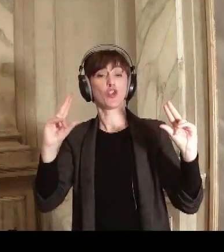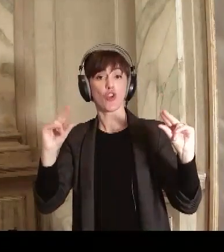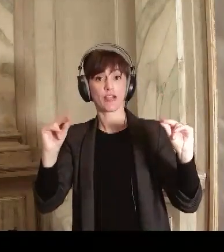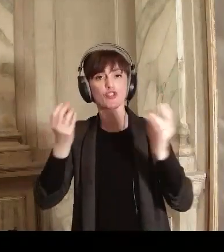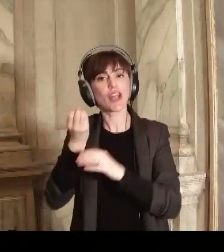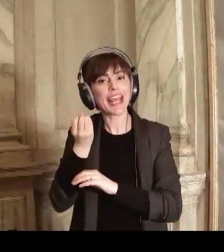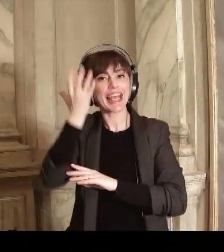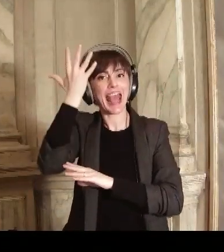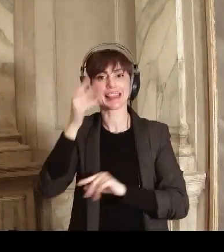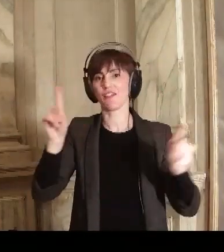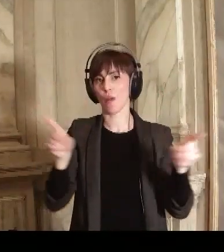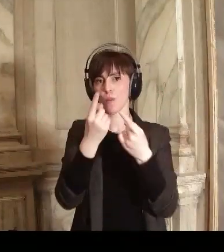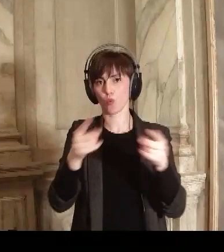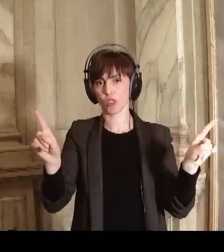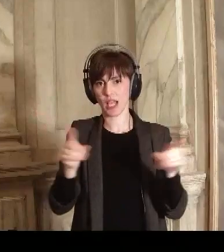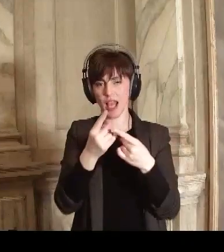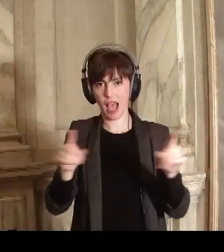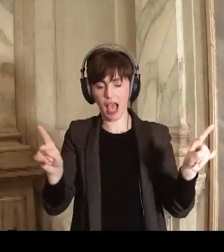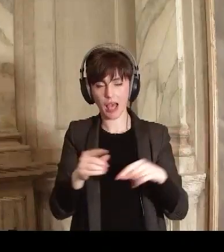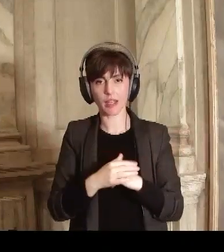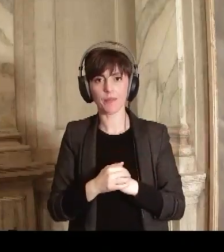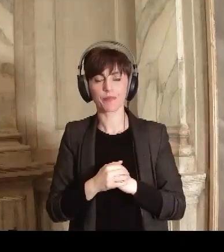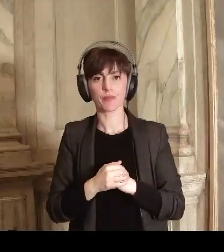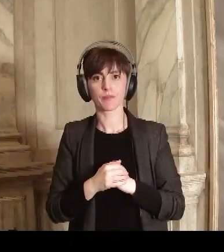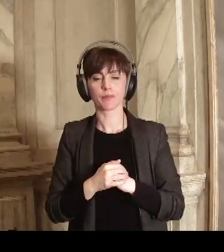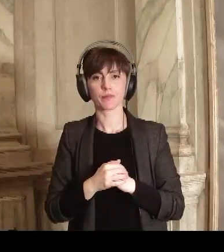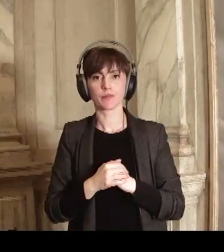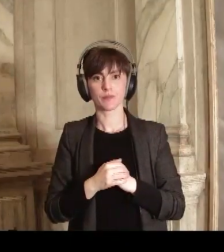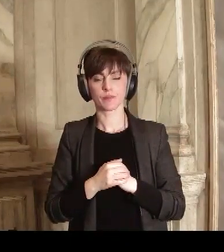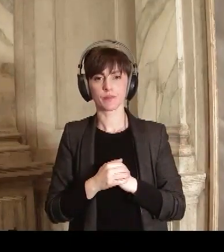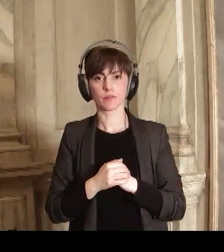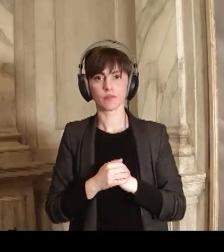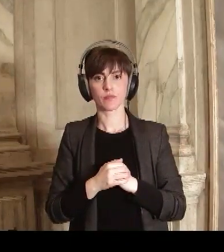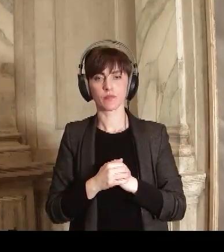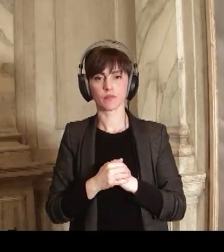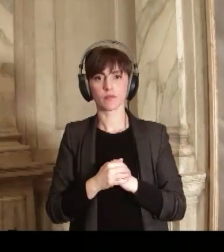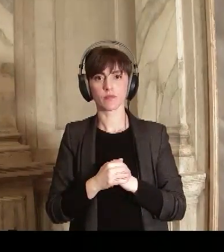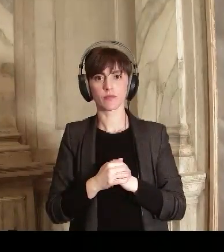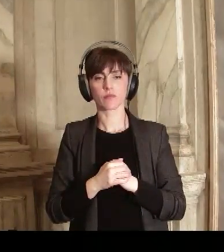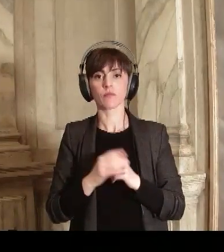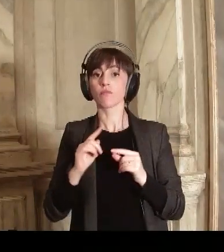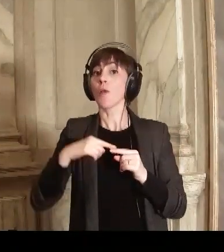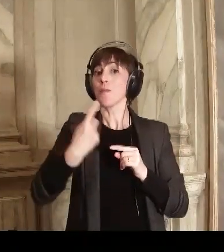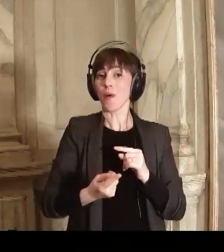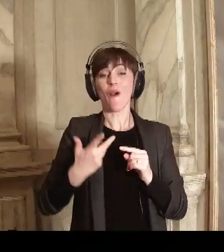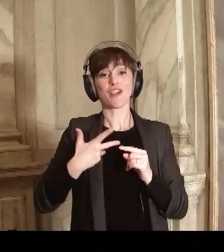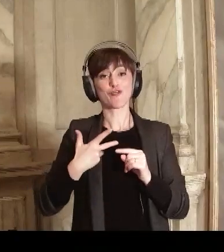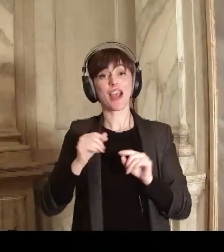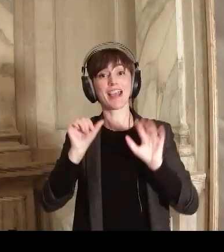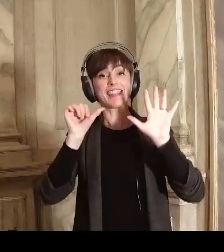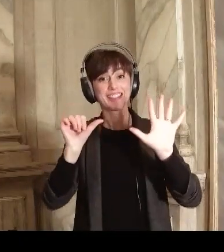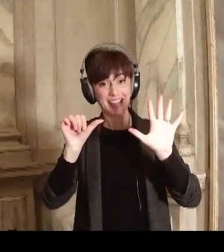musicale, come anche sarà confermato dalla nuova produzione di 6 audio documentari da parte di